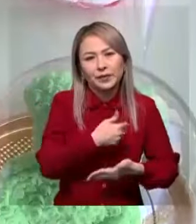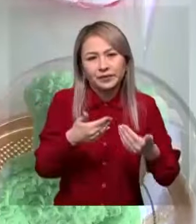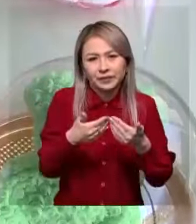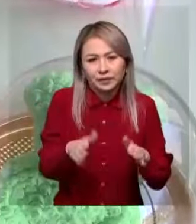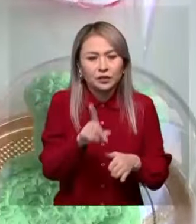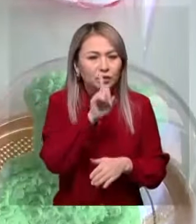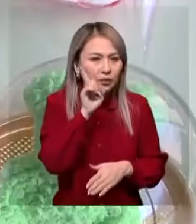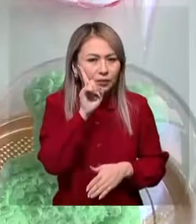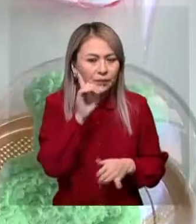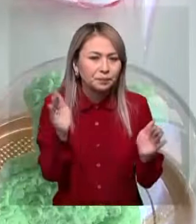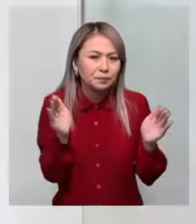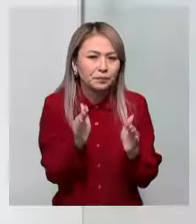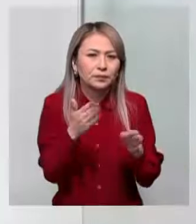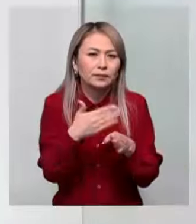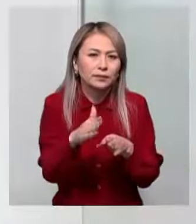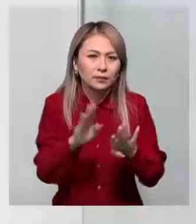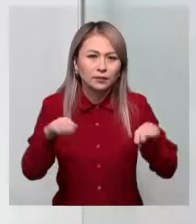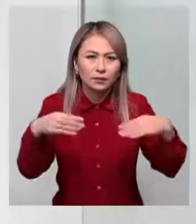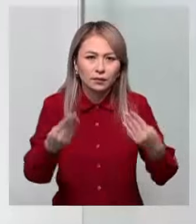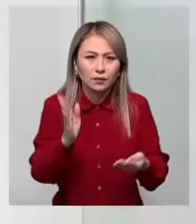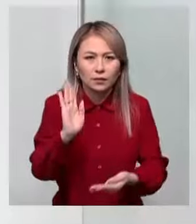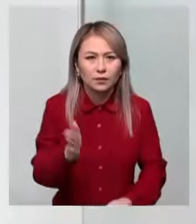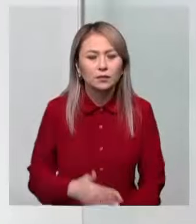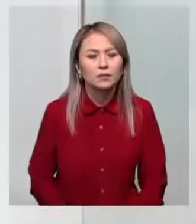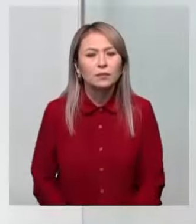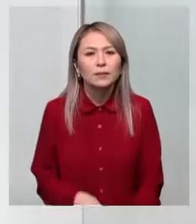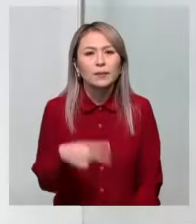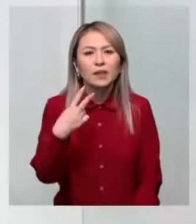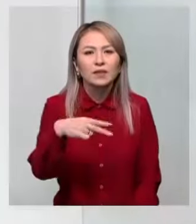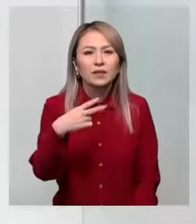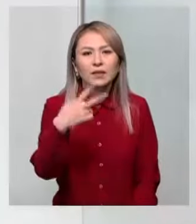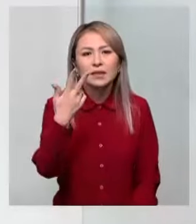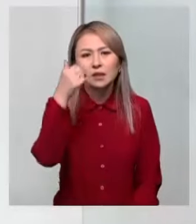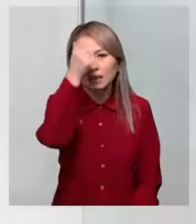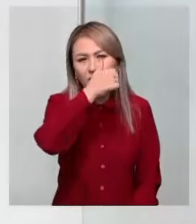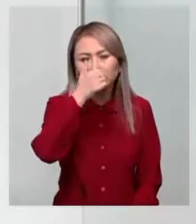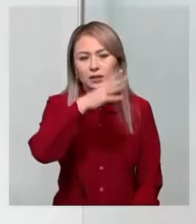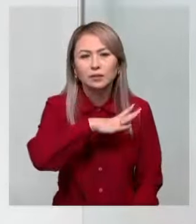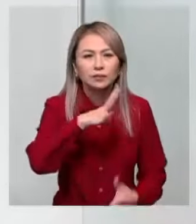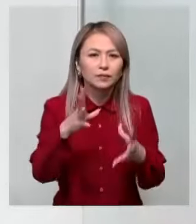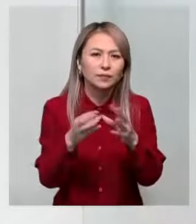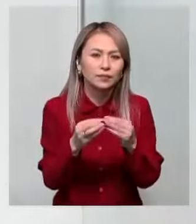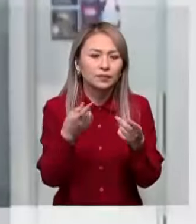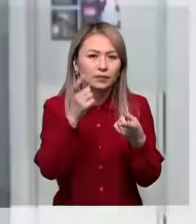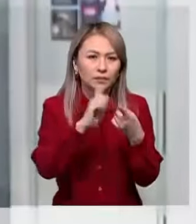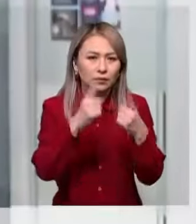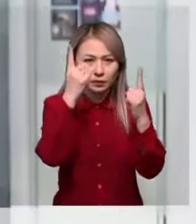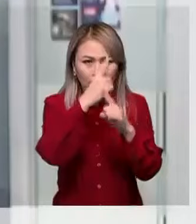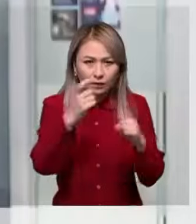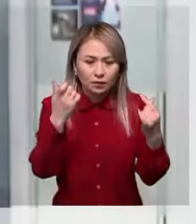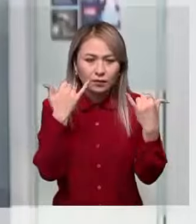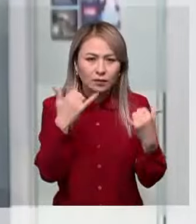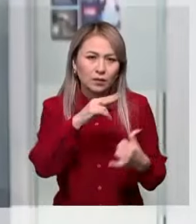жастарға шағын несие беріледі. Жалпы 23 жылдың қорытындысымен біз 48 мыңнан астам жастарды жұмыспен қамту шараларына жолдадық. Яғни